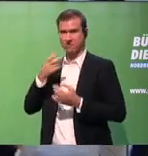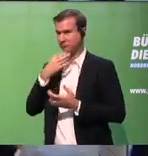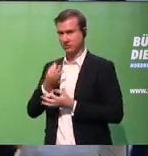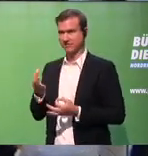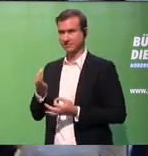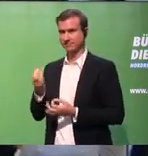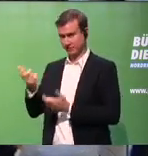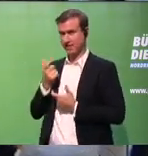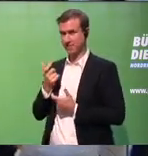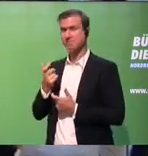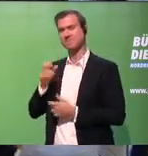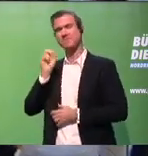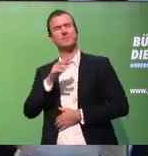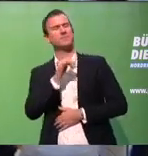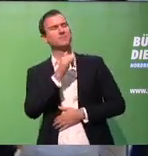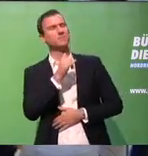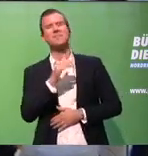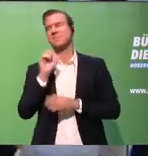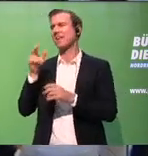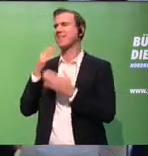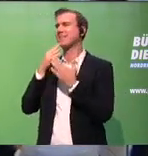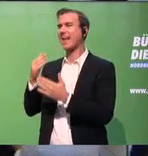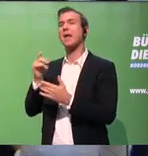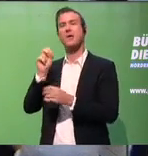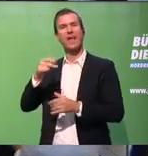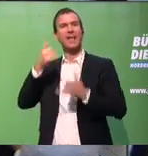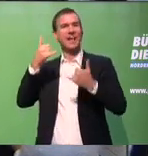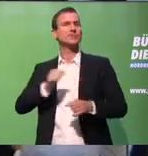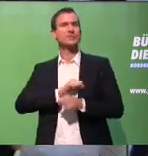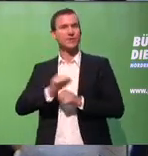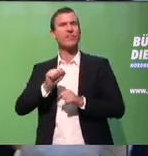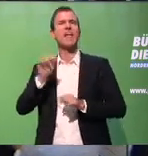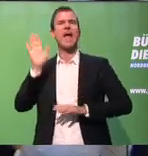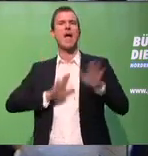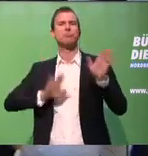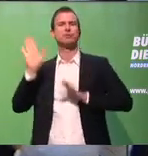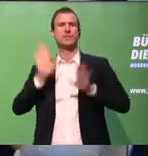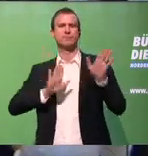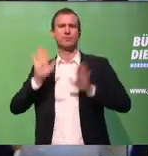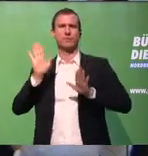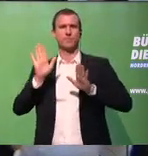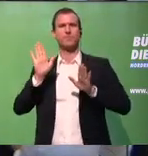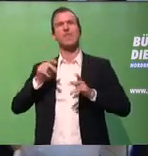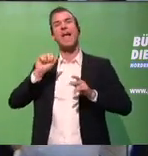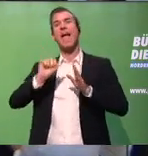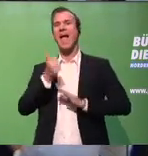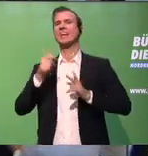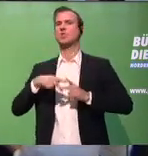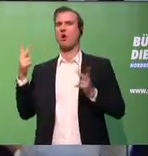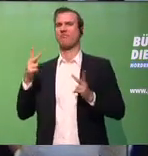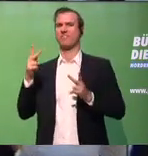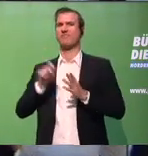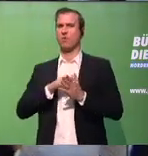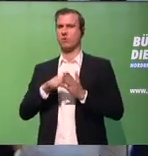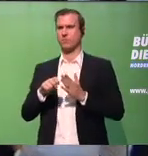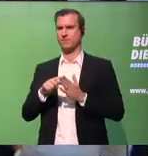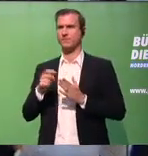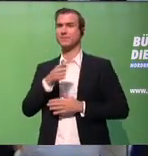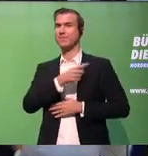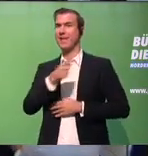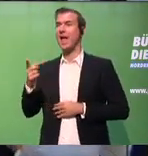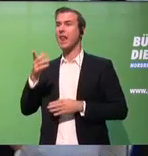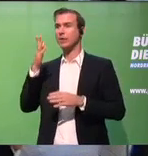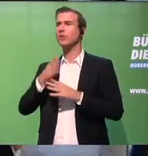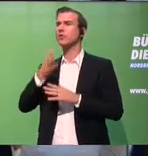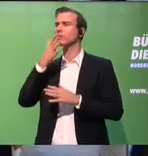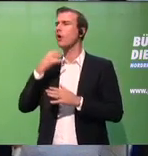Dankeschön. Sodass wir jetzt sofort zur Abstimmung über das offene Votum, erste offene Votum kommen können. Ihr habt auch alle schon einen